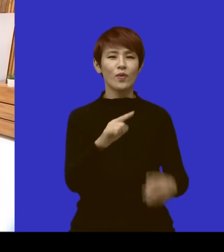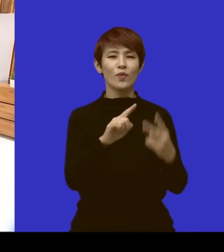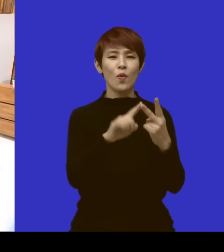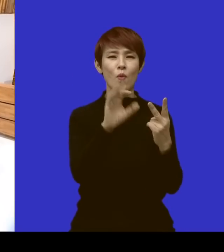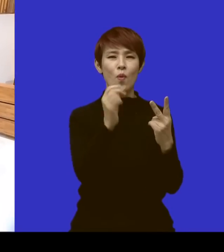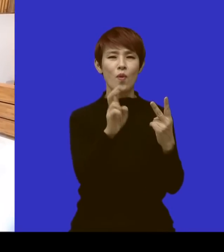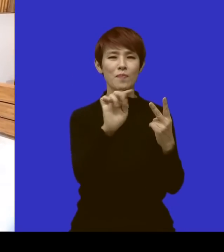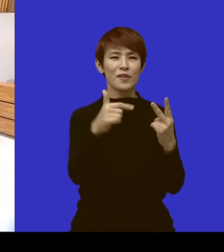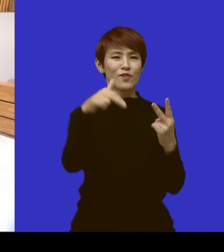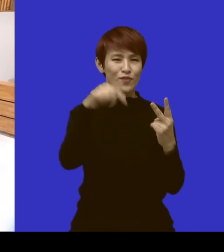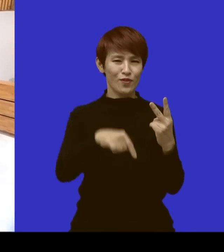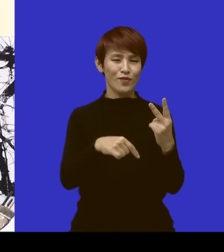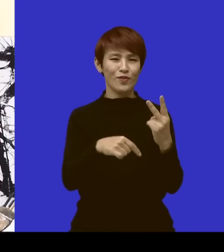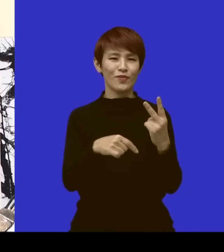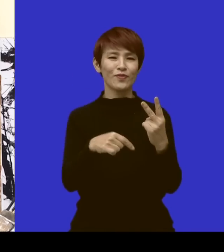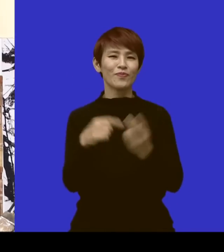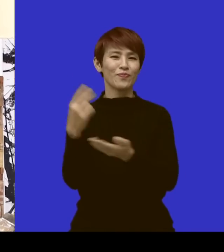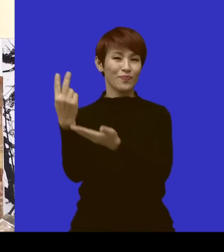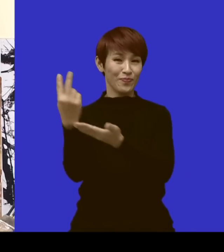모시겠습니다. 어서 오세요.